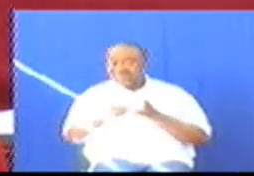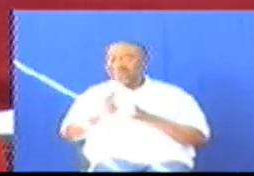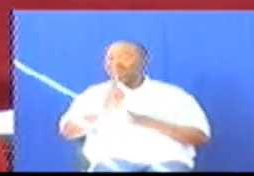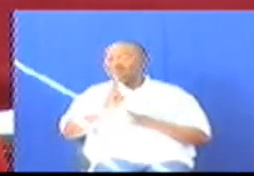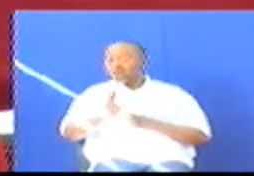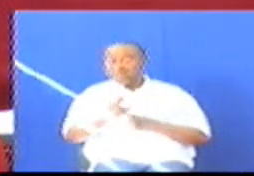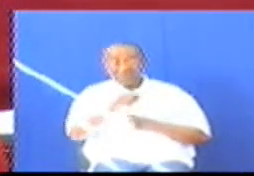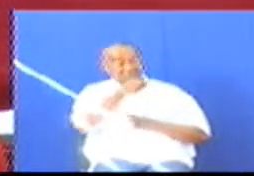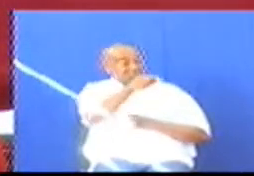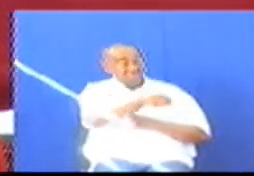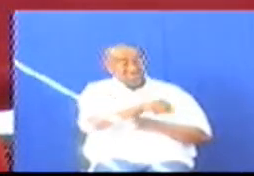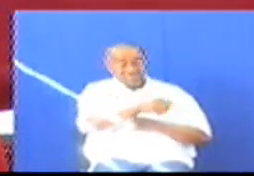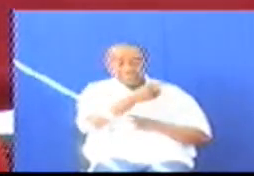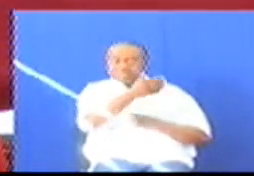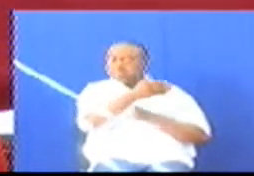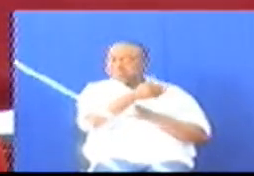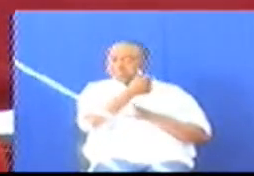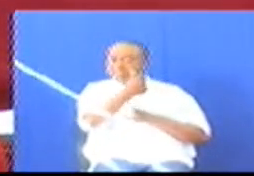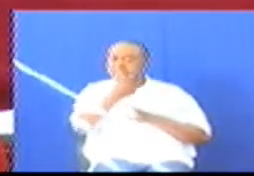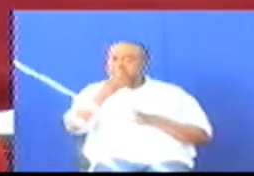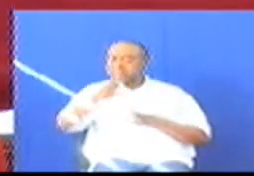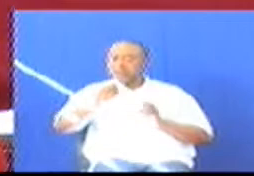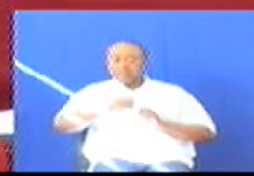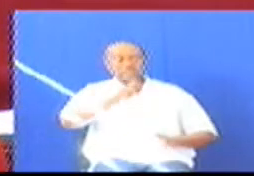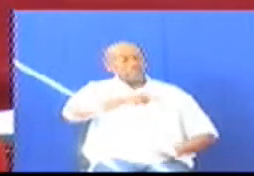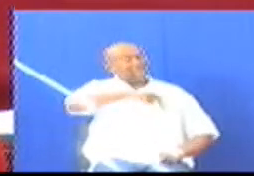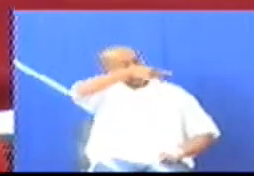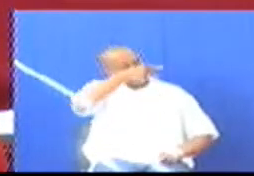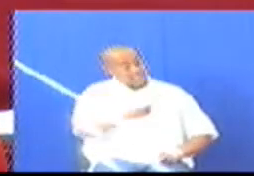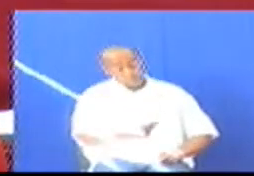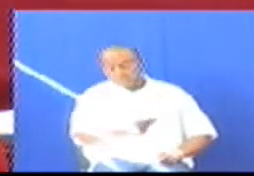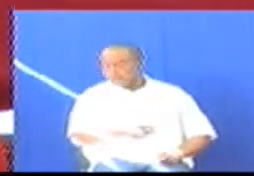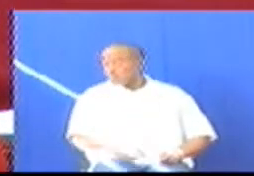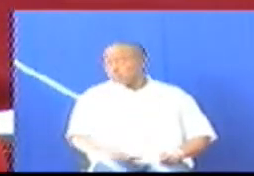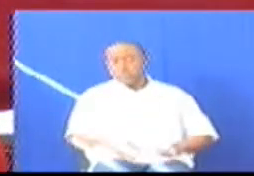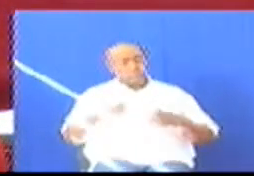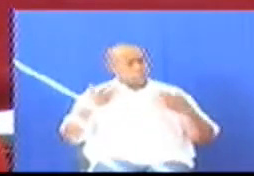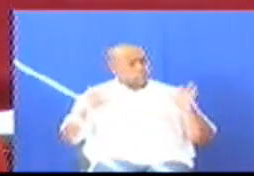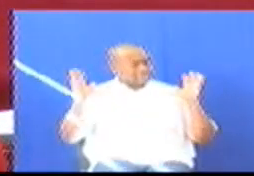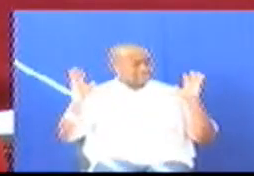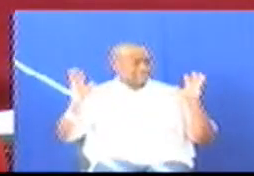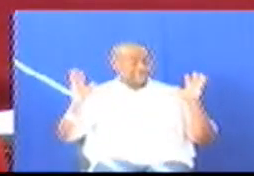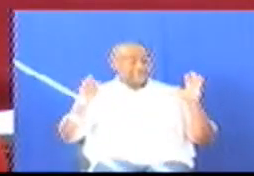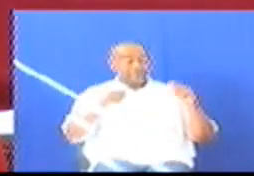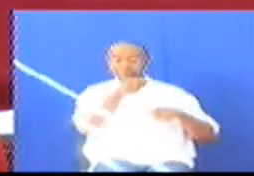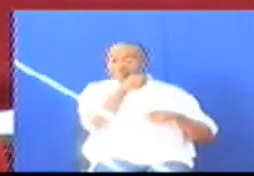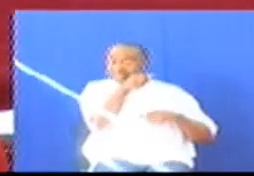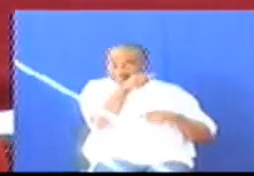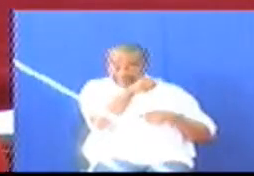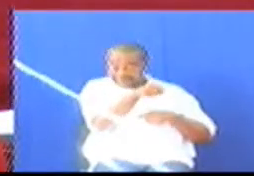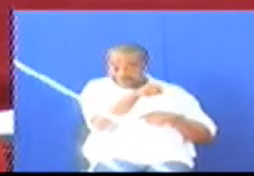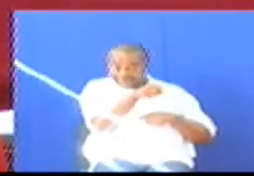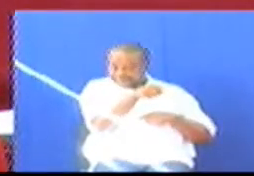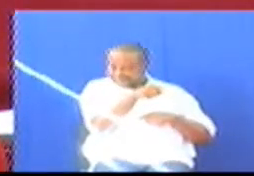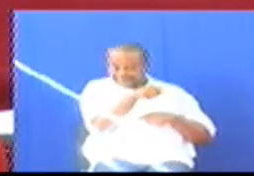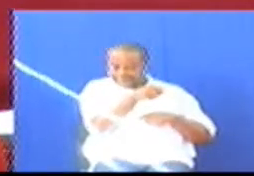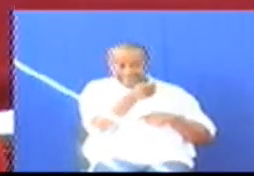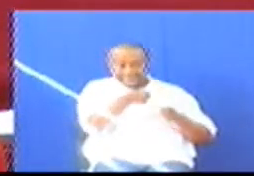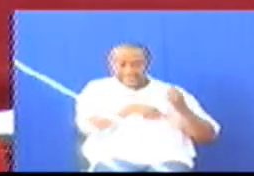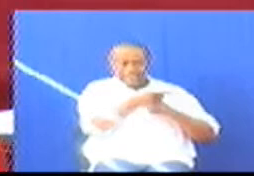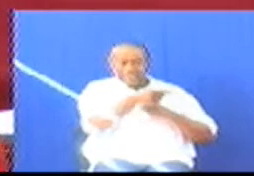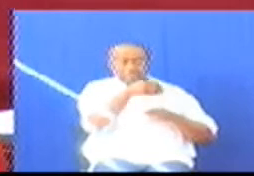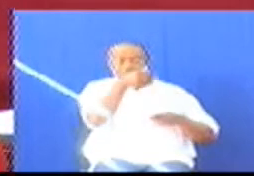makampuni mengine, kwa sababu kuna madeni ya ajabu pale. Shirika haliwezi kudaiwa bilioni 11 na